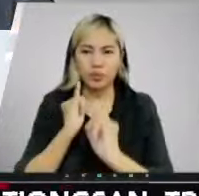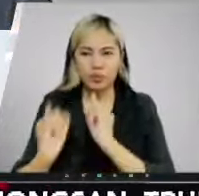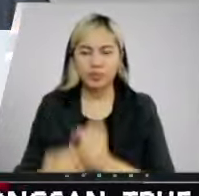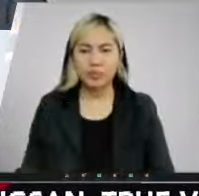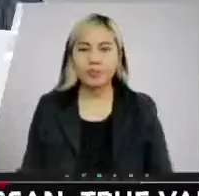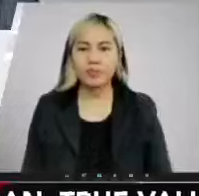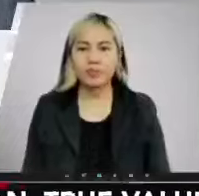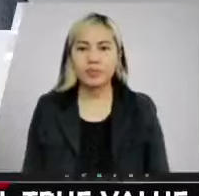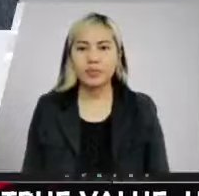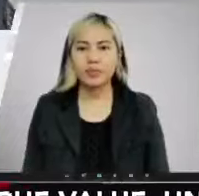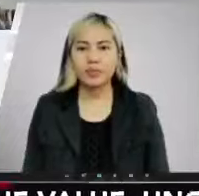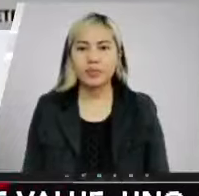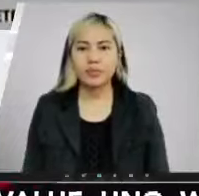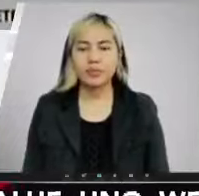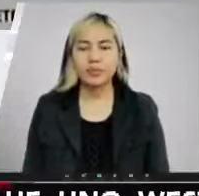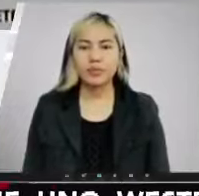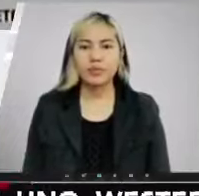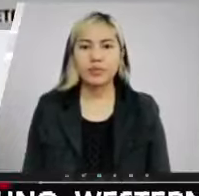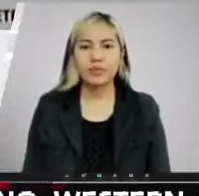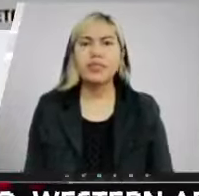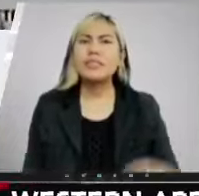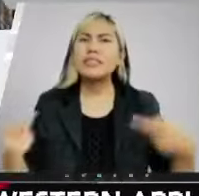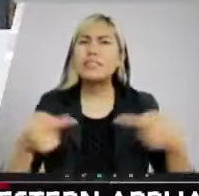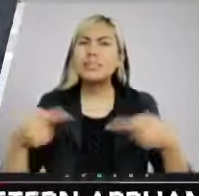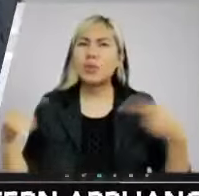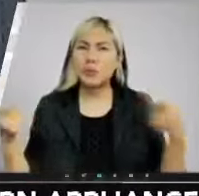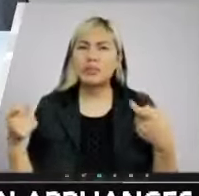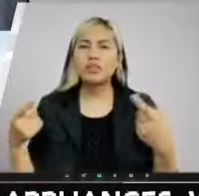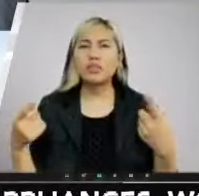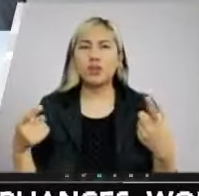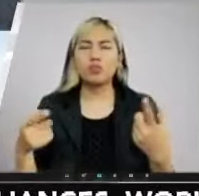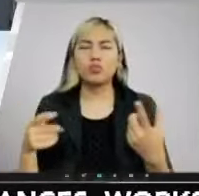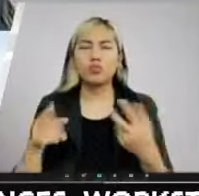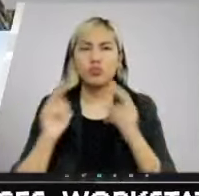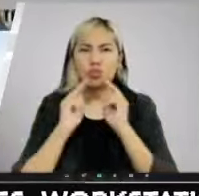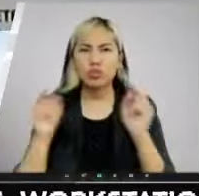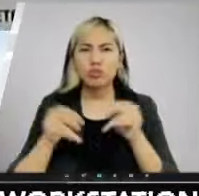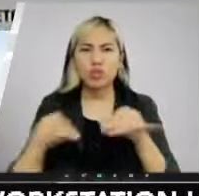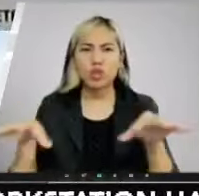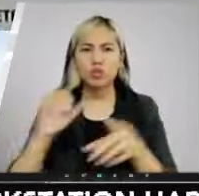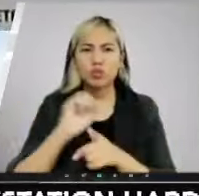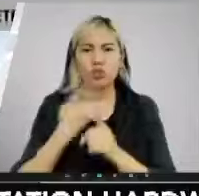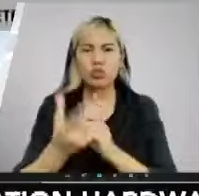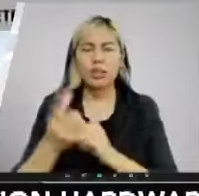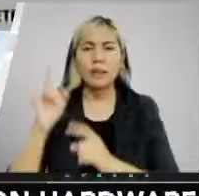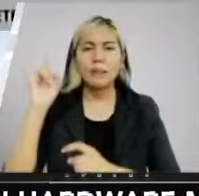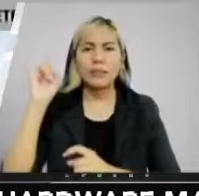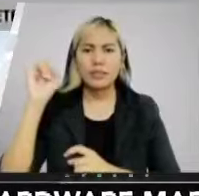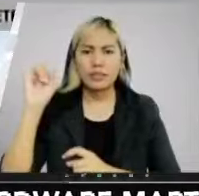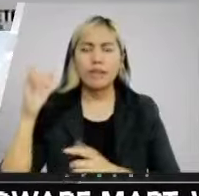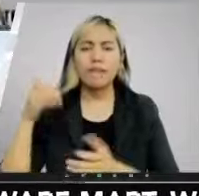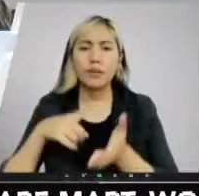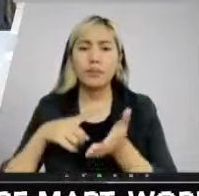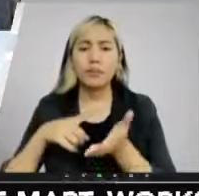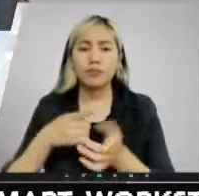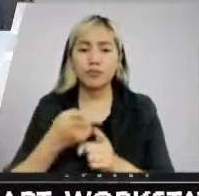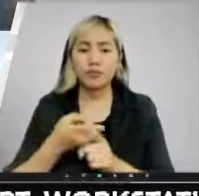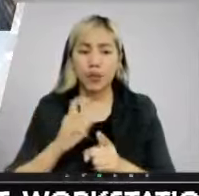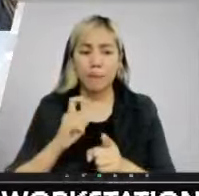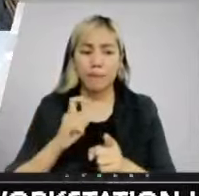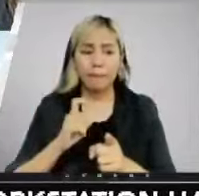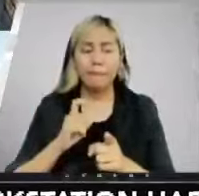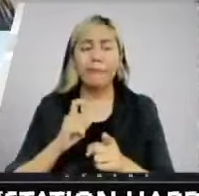Tiwali po sa kumakalat pong ating sa social media na nanggaling daw po sa checkpoint yung ating mga